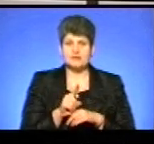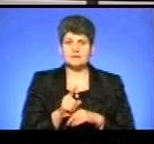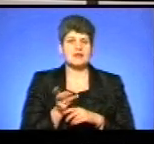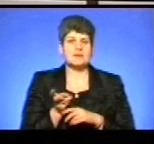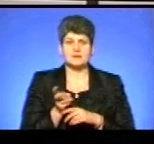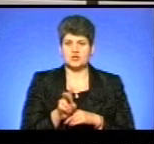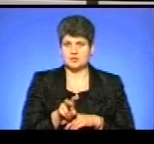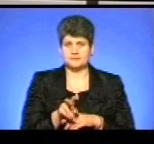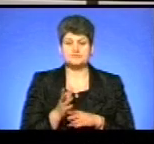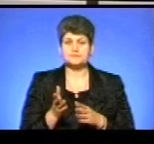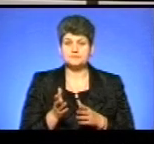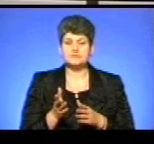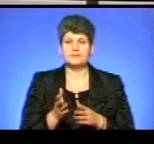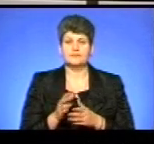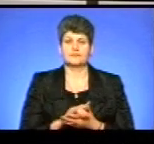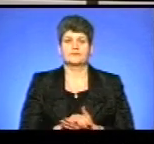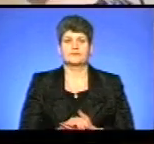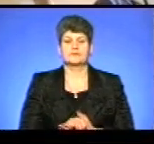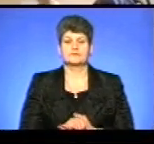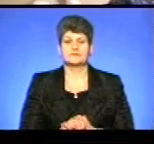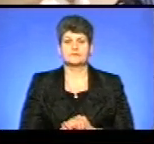не з'явилися. Подробиці у сюжеті.